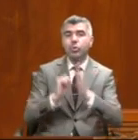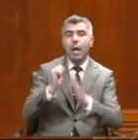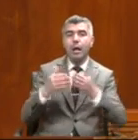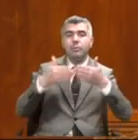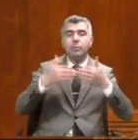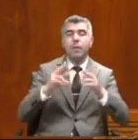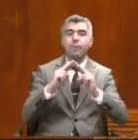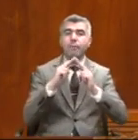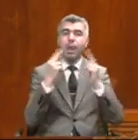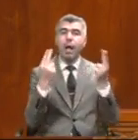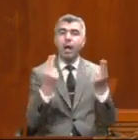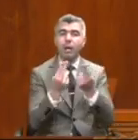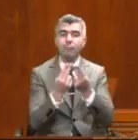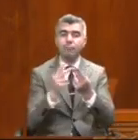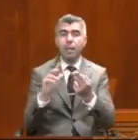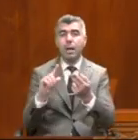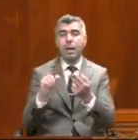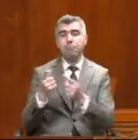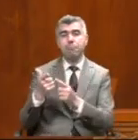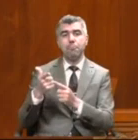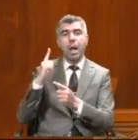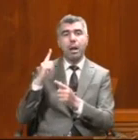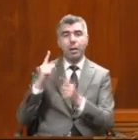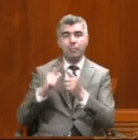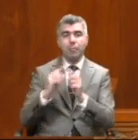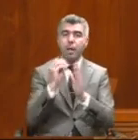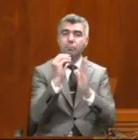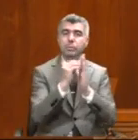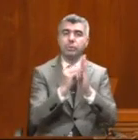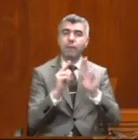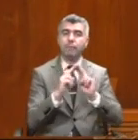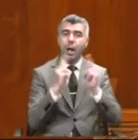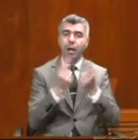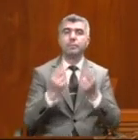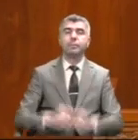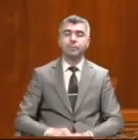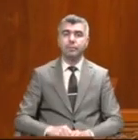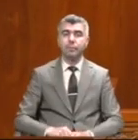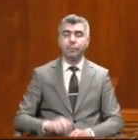يلاه رابع انجح من في العالم ثالثا